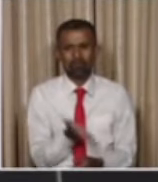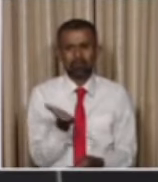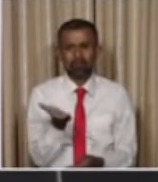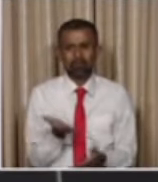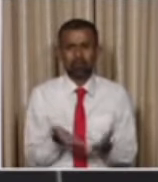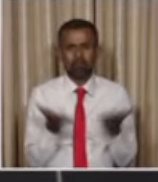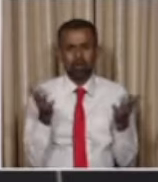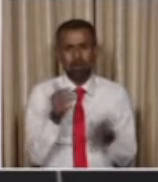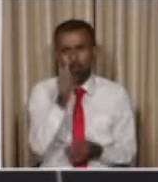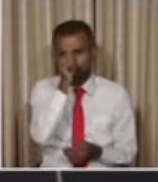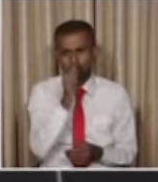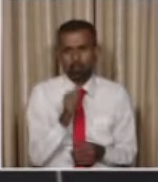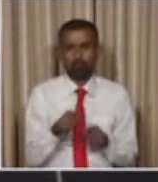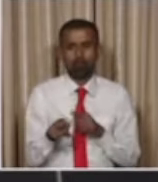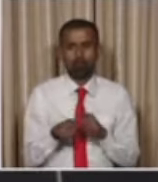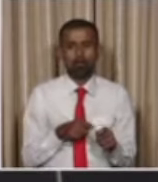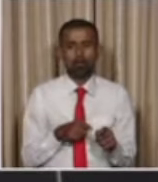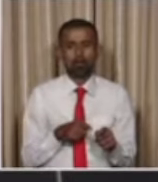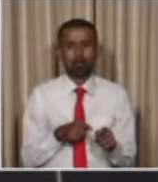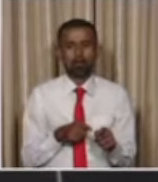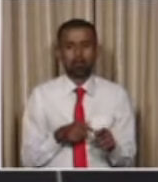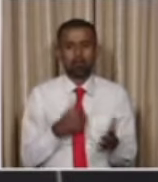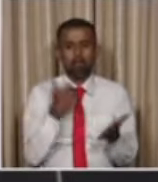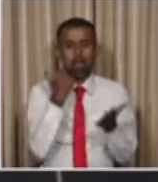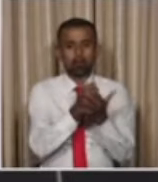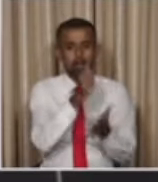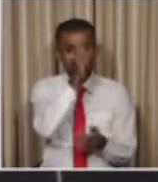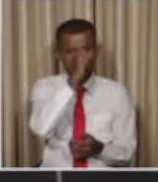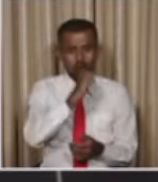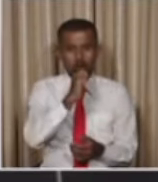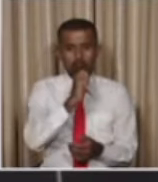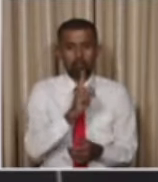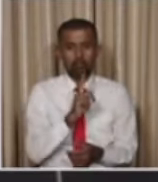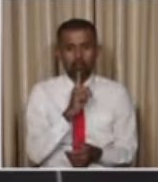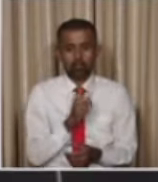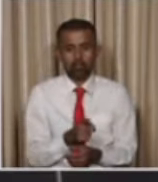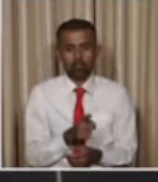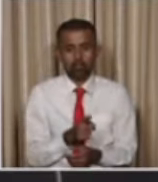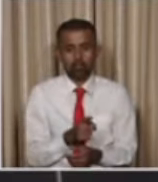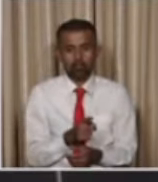විශාල මගටියක්, විශාල මහ බැංකු හොරකම කියලා